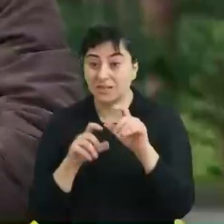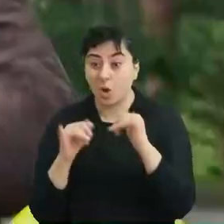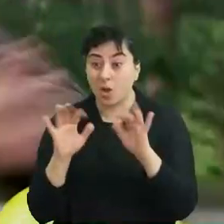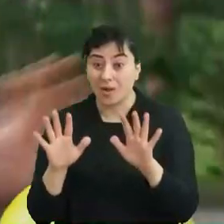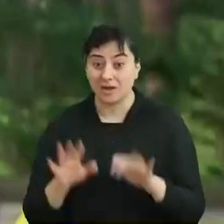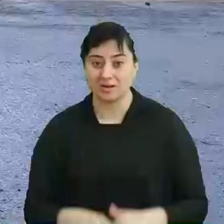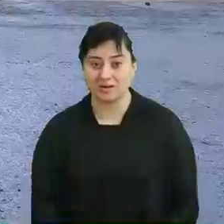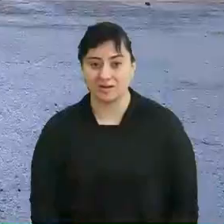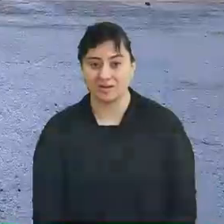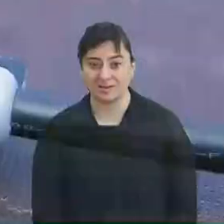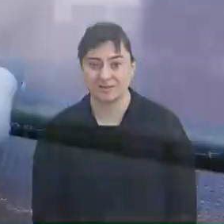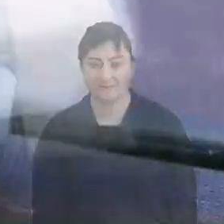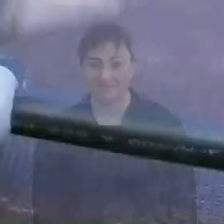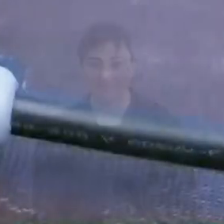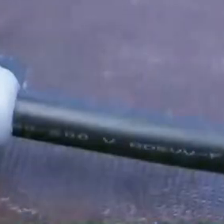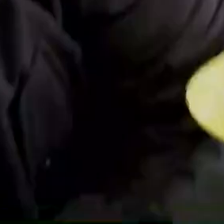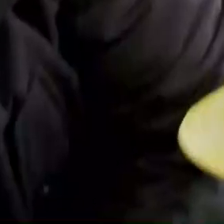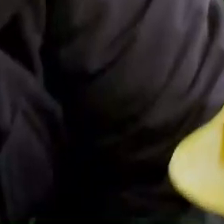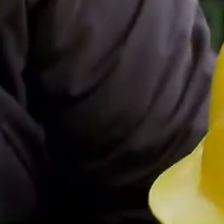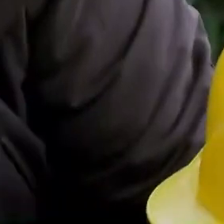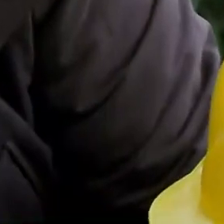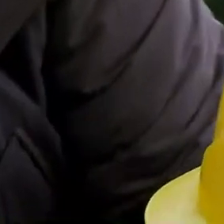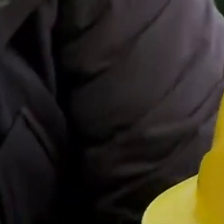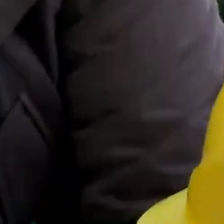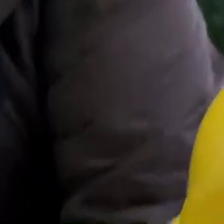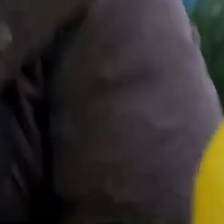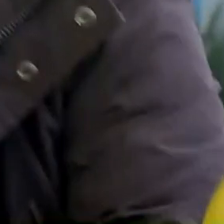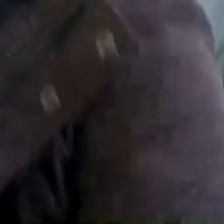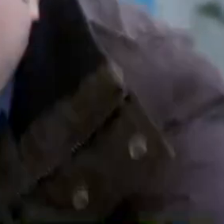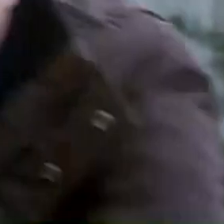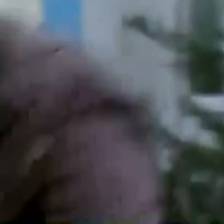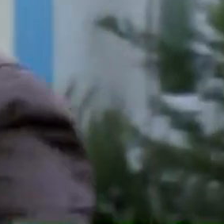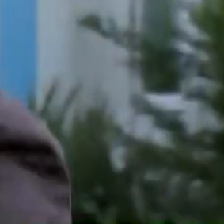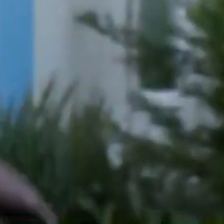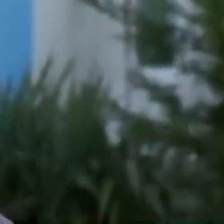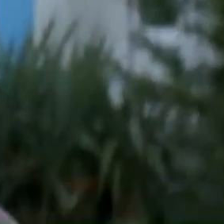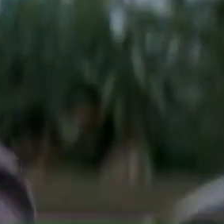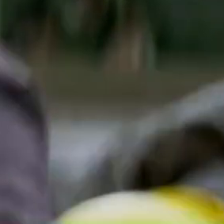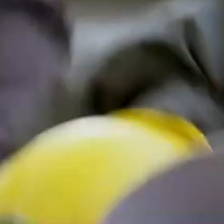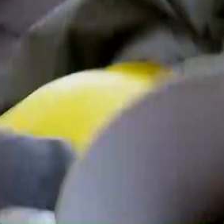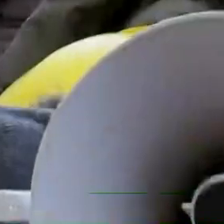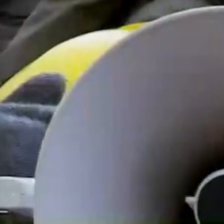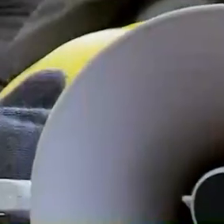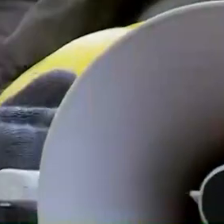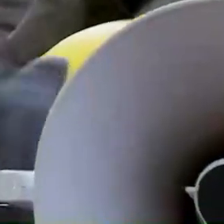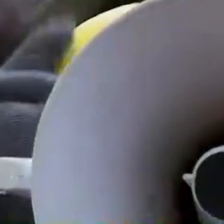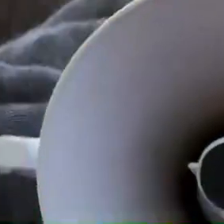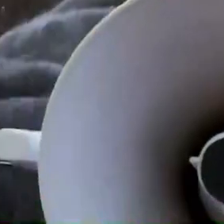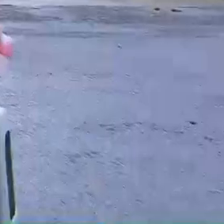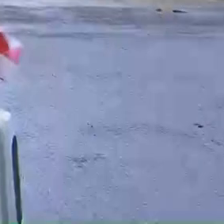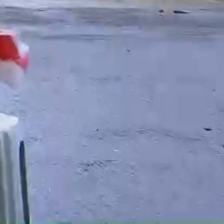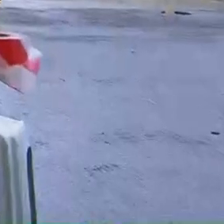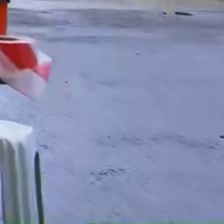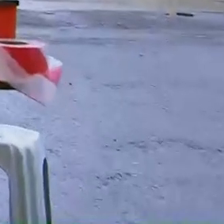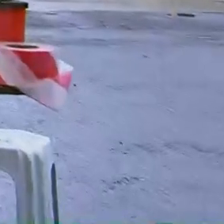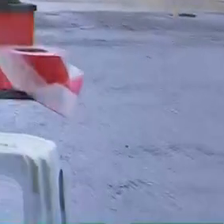Sakın kımıldama. Sarp kenara çekilince gazete butonun üstüne geldi. Kafalarını sakınarak yere çömeldiler. Üzerlerine beton parçaları